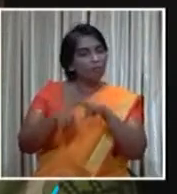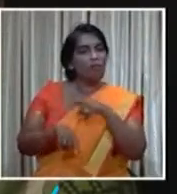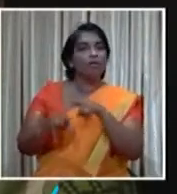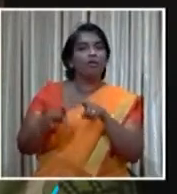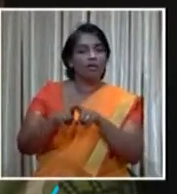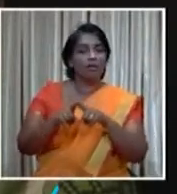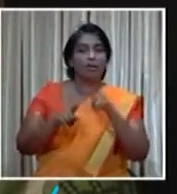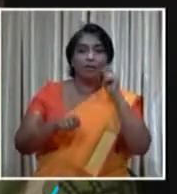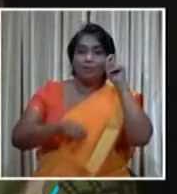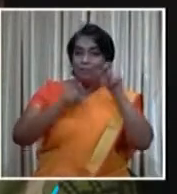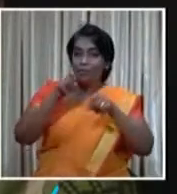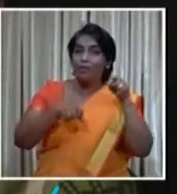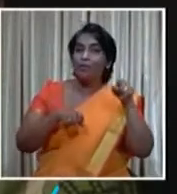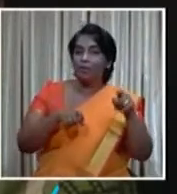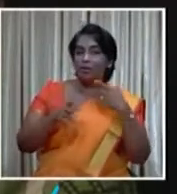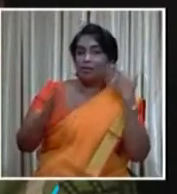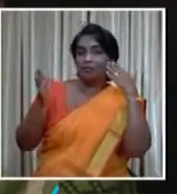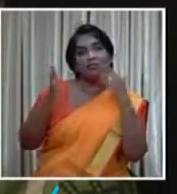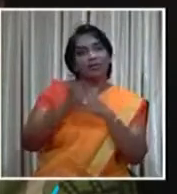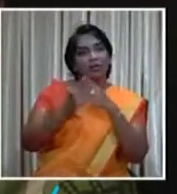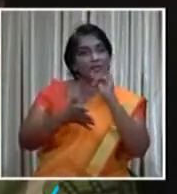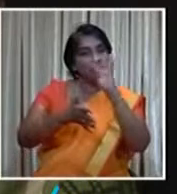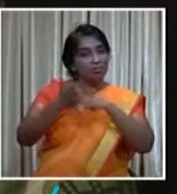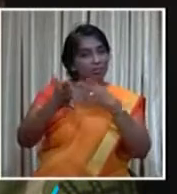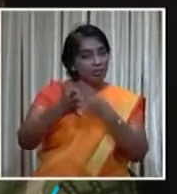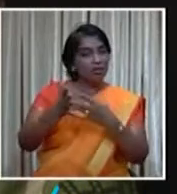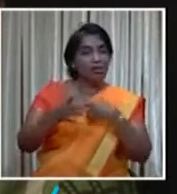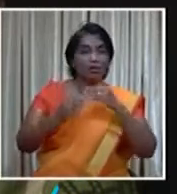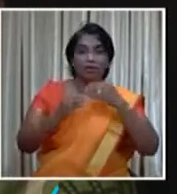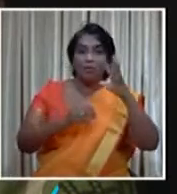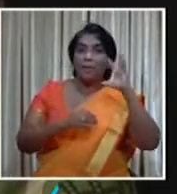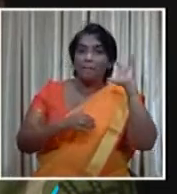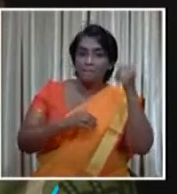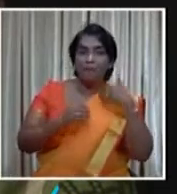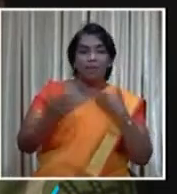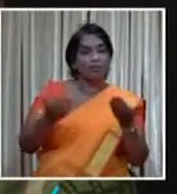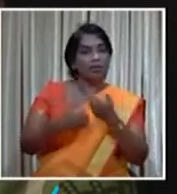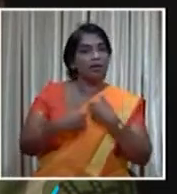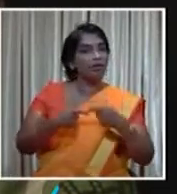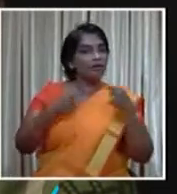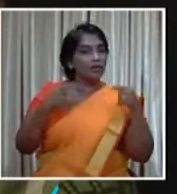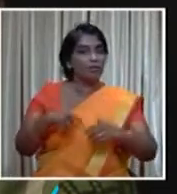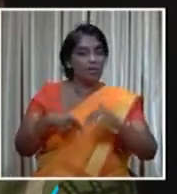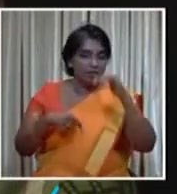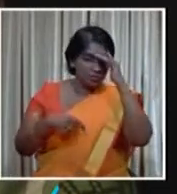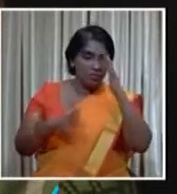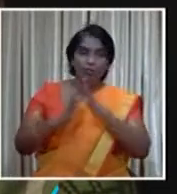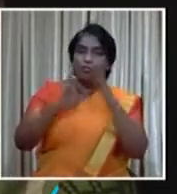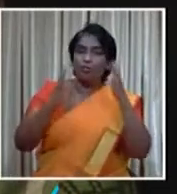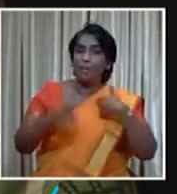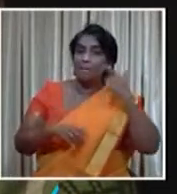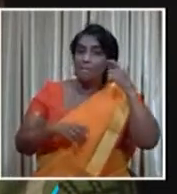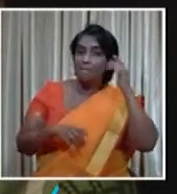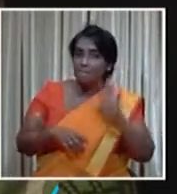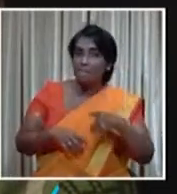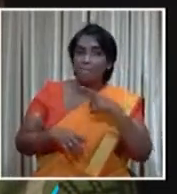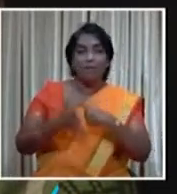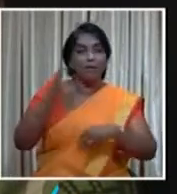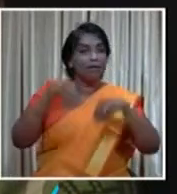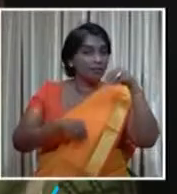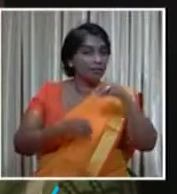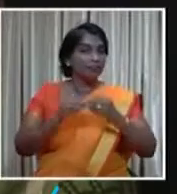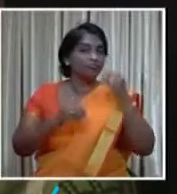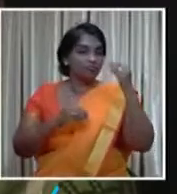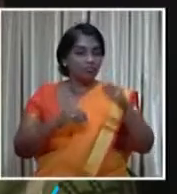මෙම ජනතාවාදී අයවැයේ ඉදිරි ප්‍රතිඵල සමග අපගේ විපක්ෂ නායකතුමා මහත් බලාපොරොත්තුවෙන් සිටින